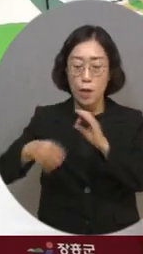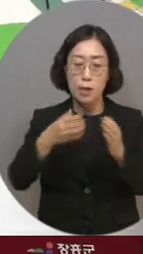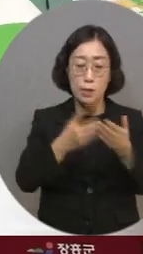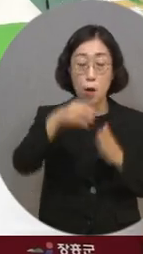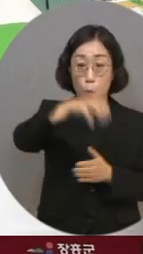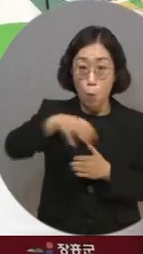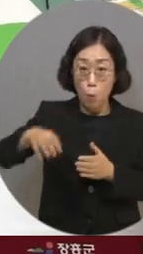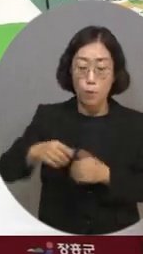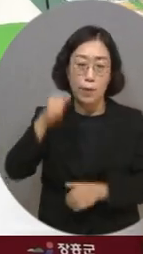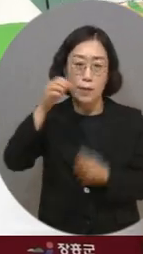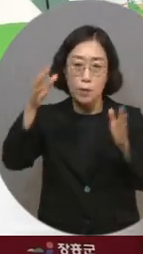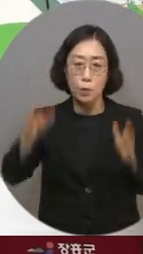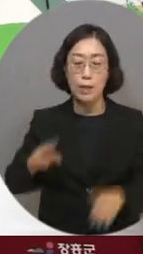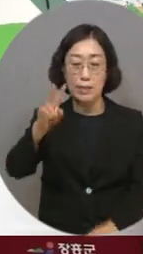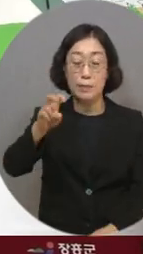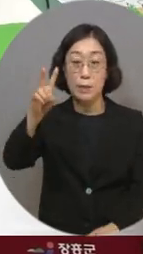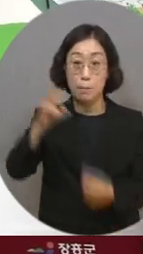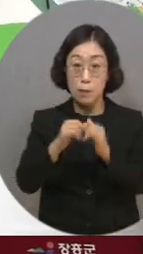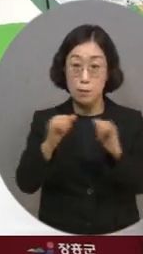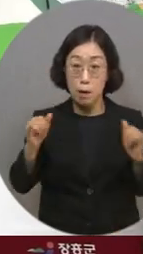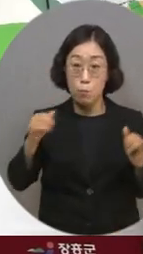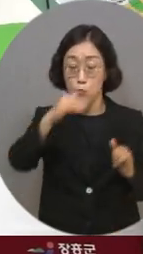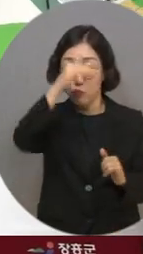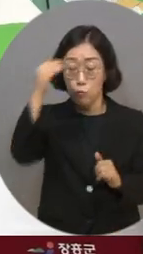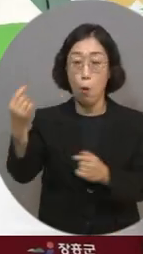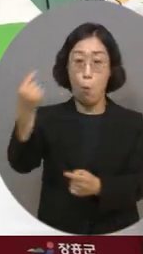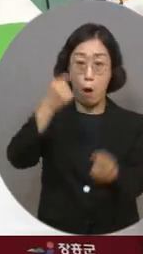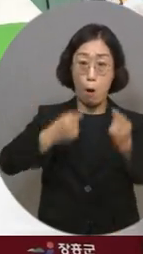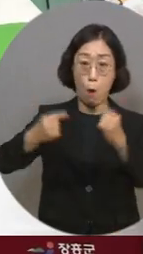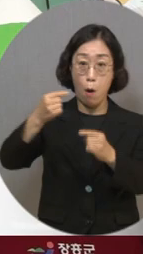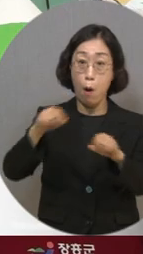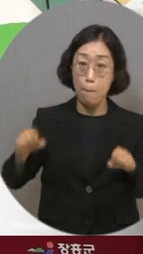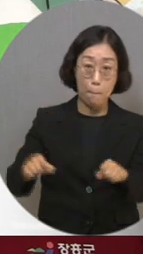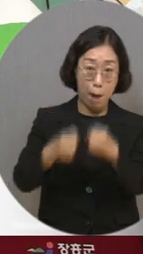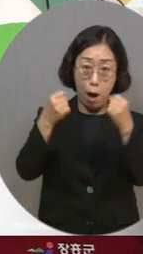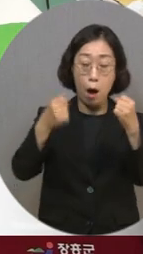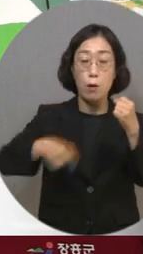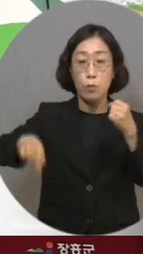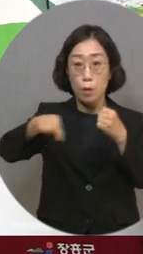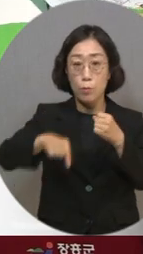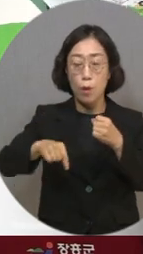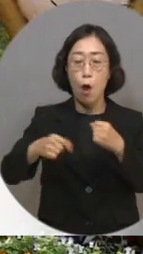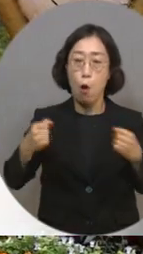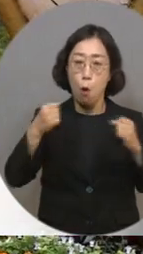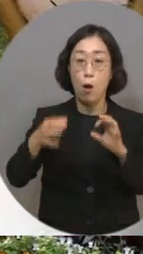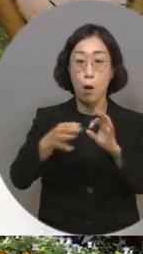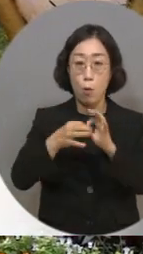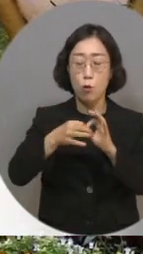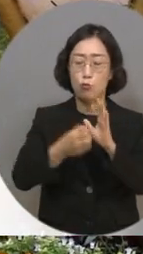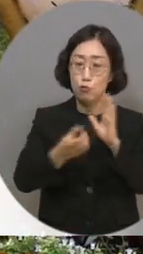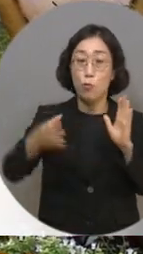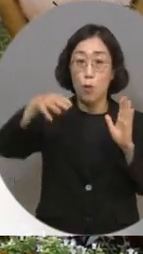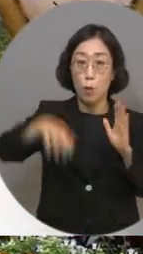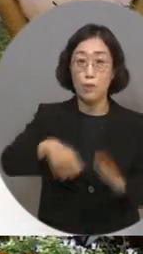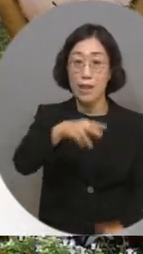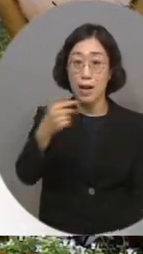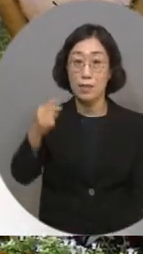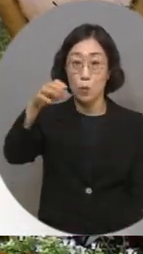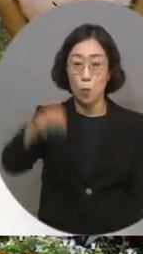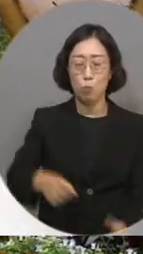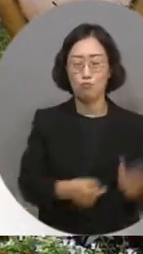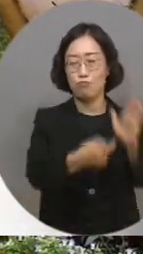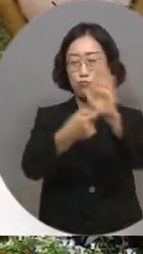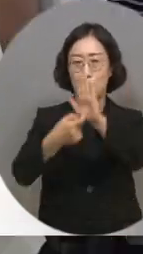닷새 동안 22만여 명의 관람객이 방문하며 건강과 치유의 고장으로서 장흥군의 입지를 더욱